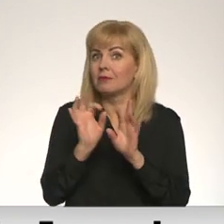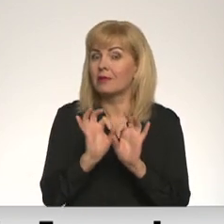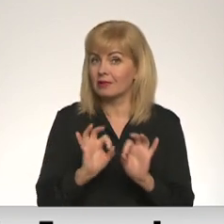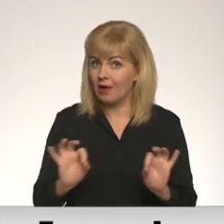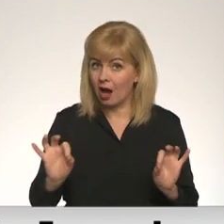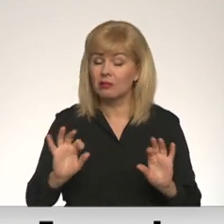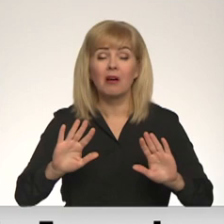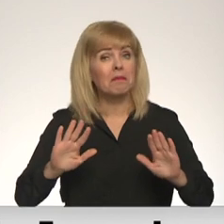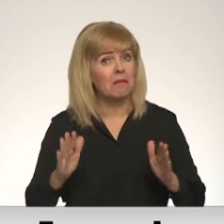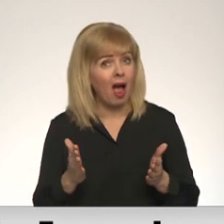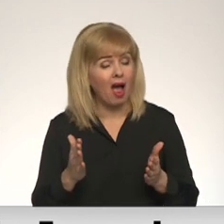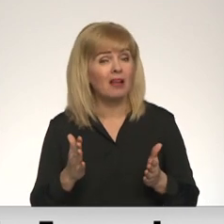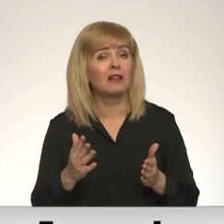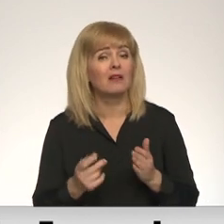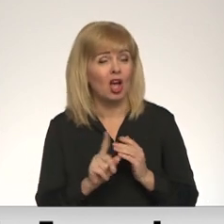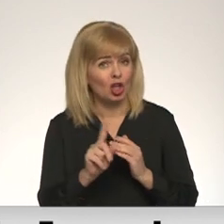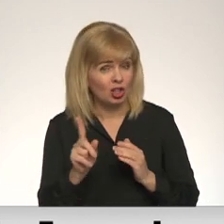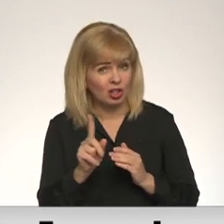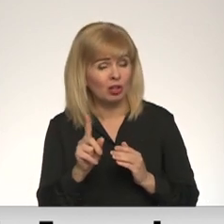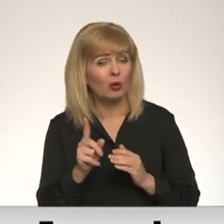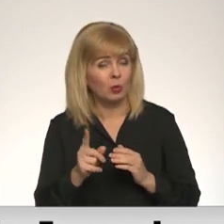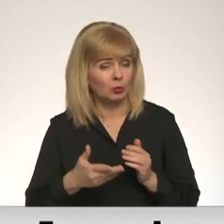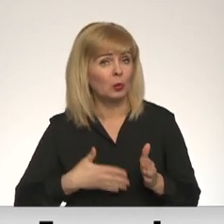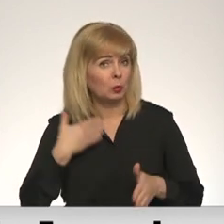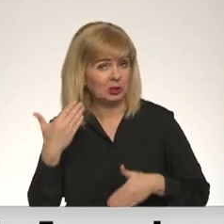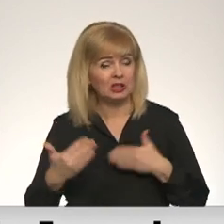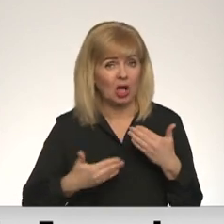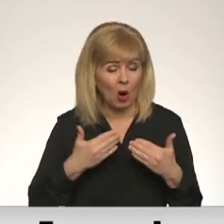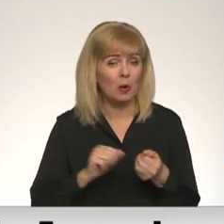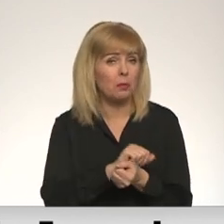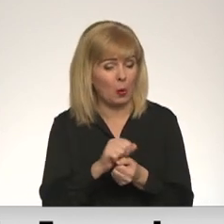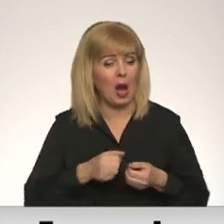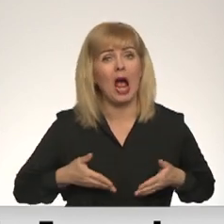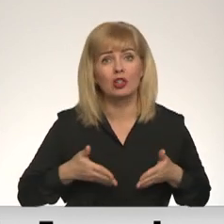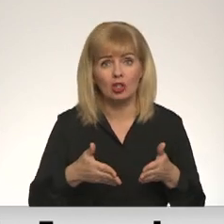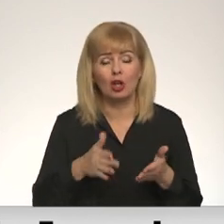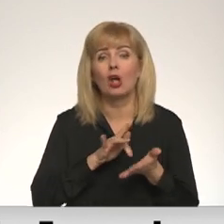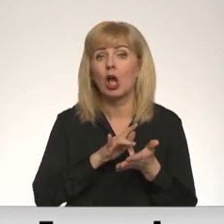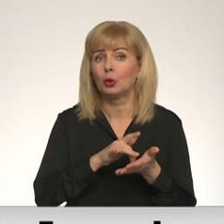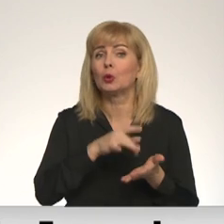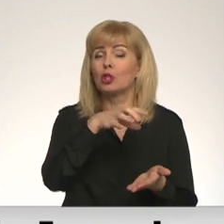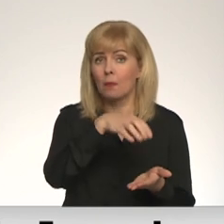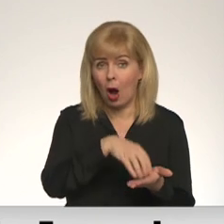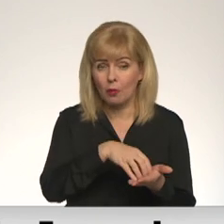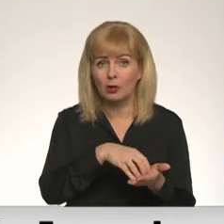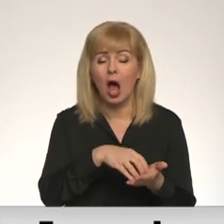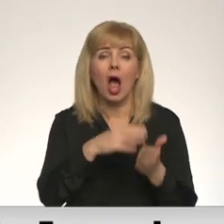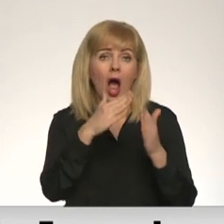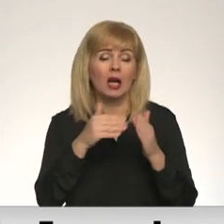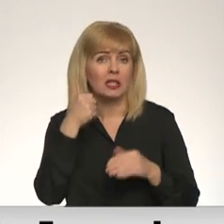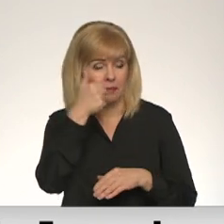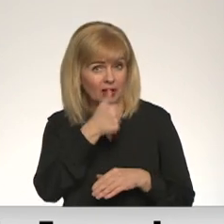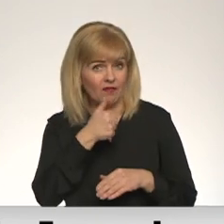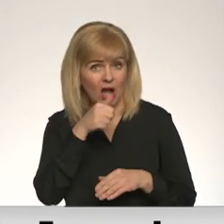parādība. Taču tie rada arī raizes, jo bojā ceļu infrastruktūru, turismu objektus, kā arī ēkas privāti